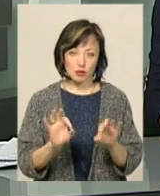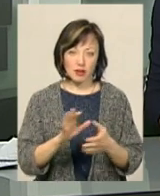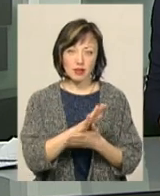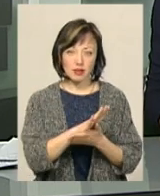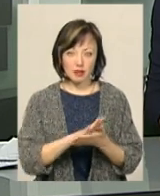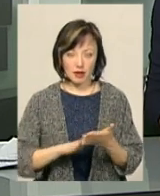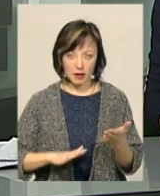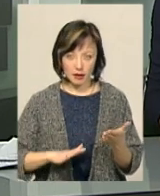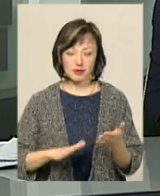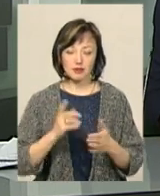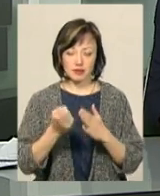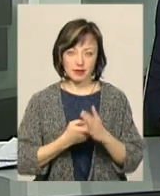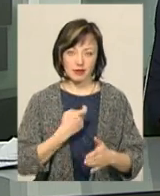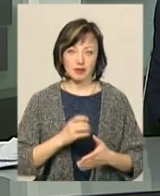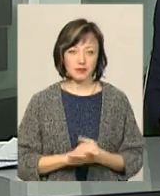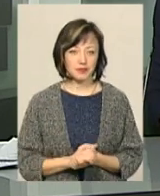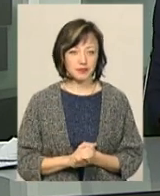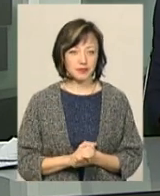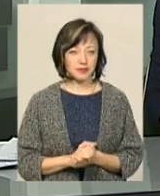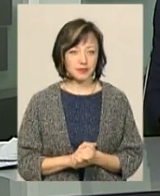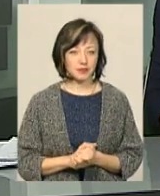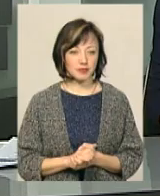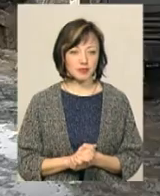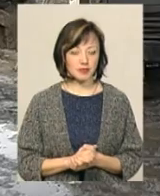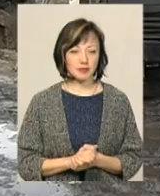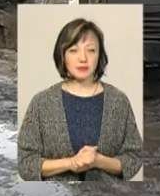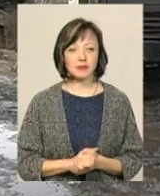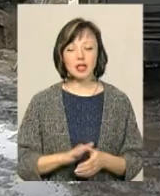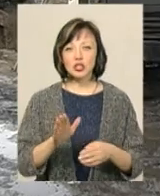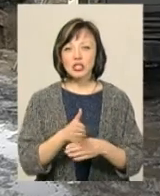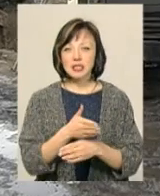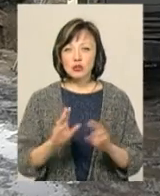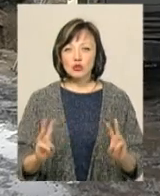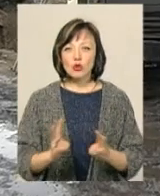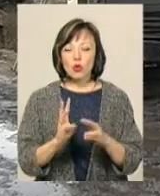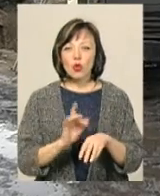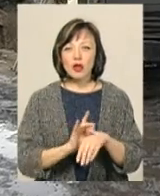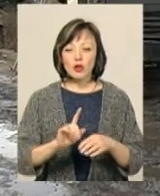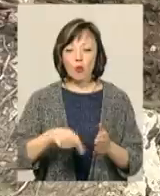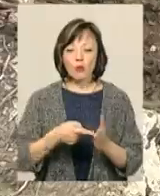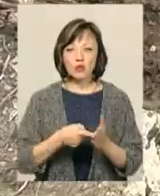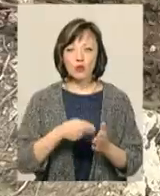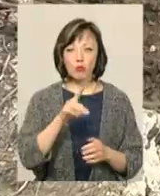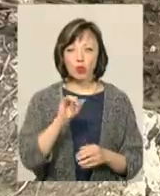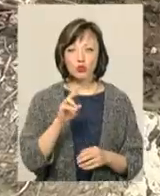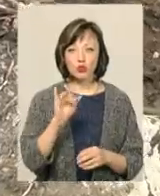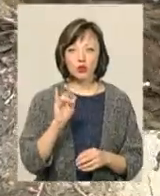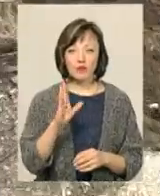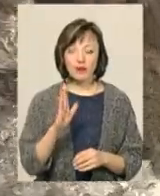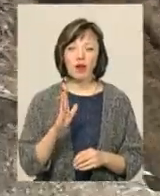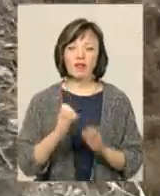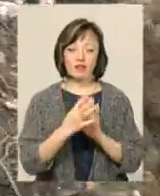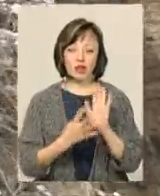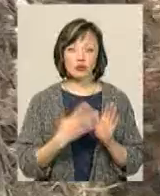та пам'яткоохоронці, дізнавалася Надія Драганчук. Частину згорілого Проскурова 19 століття можуть знайти на розі